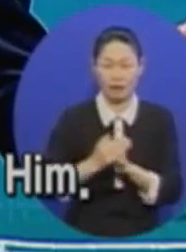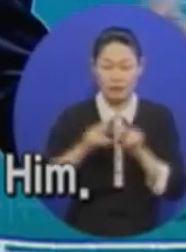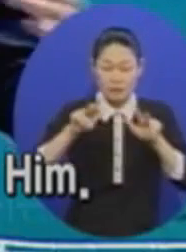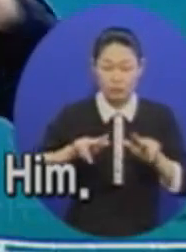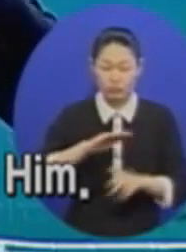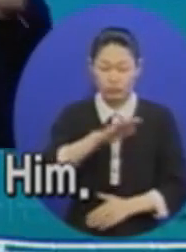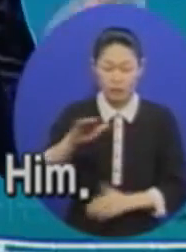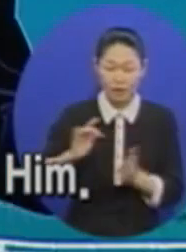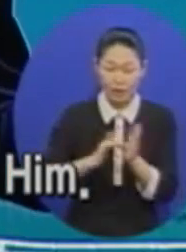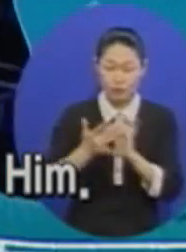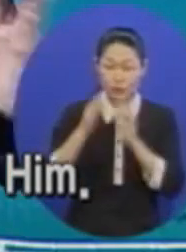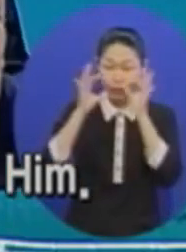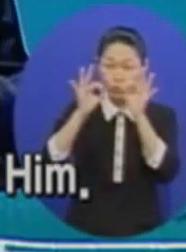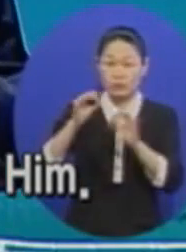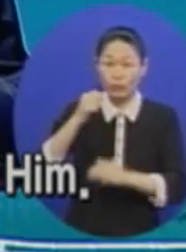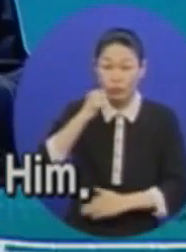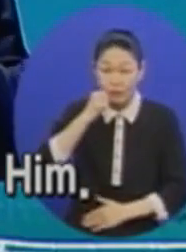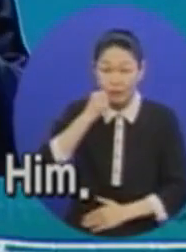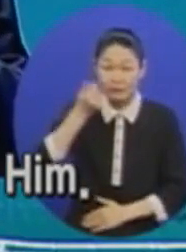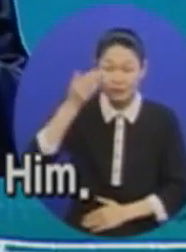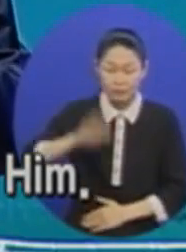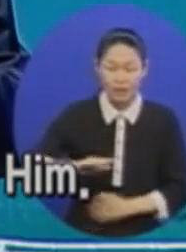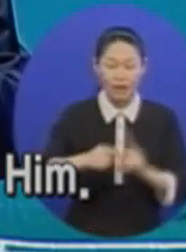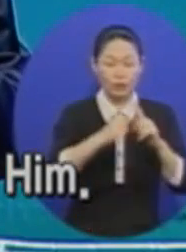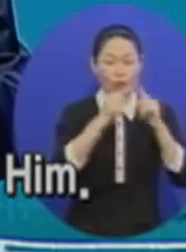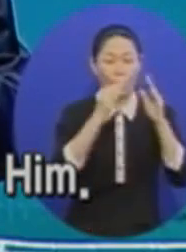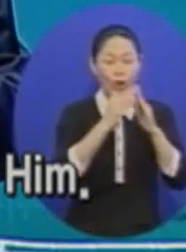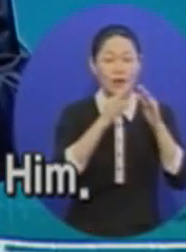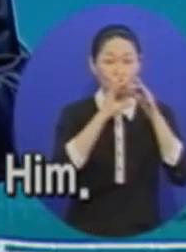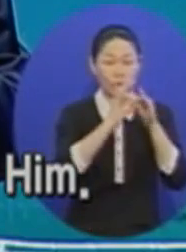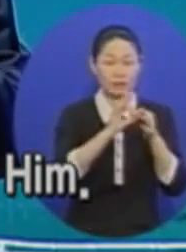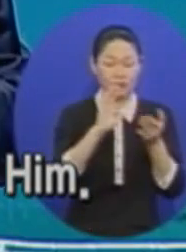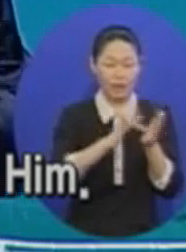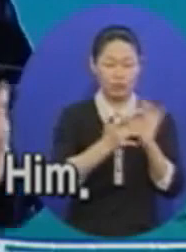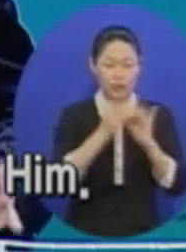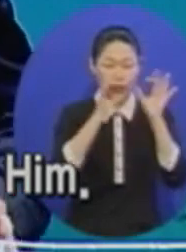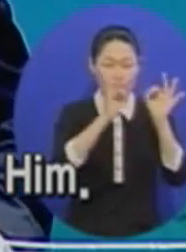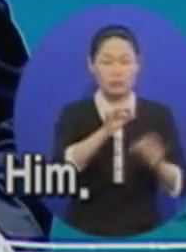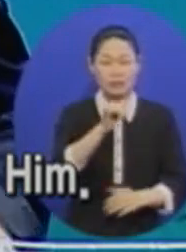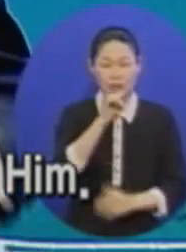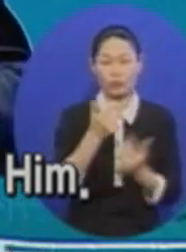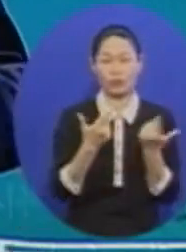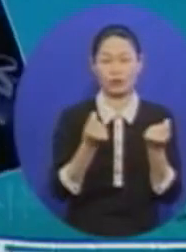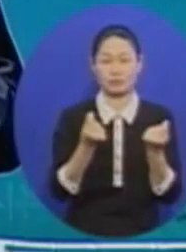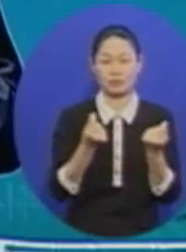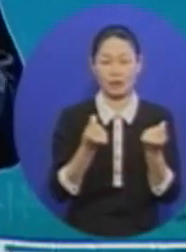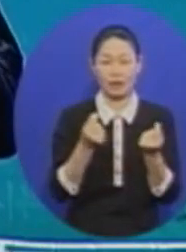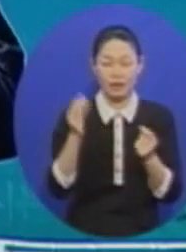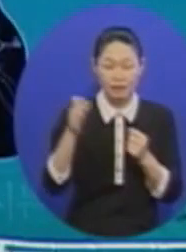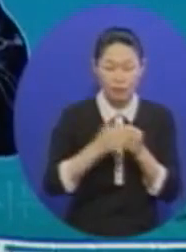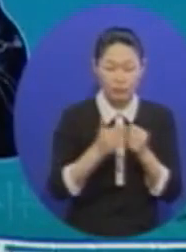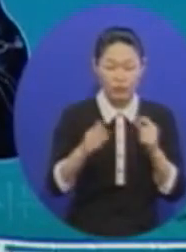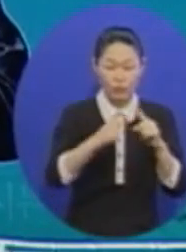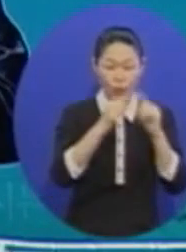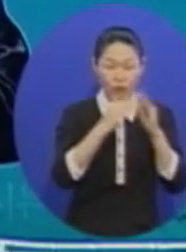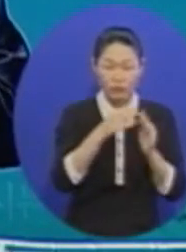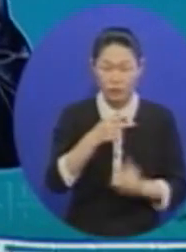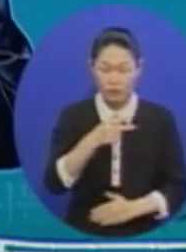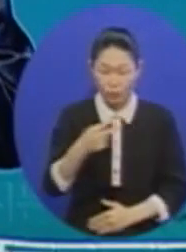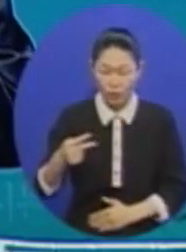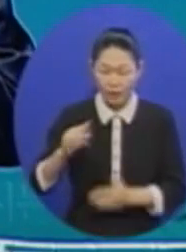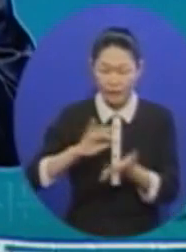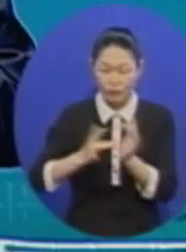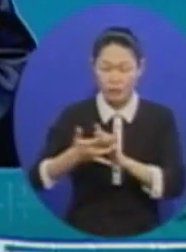못하지만 교회를 통해서 예수님을 볼 수 있는 아 것이라 줘 그래서 교회는 예수님의 마음을 그대로